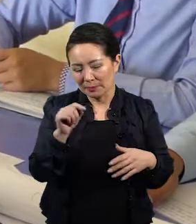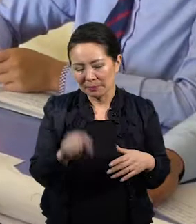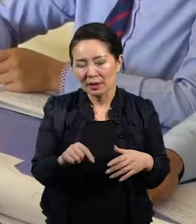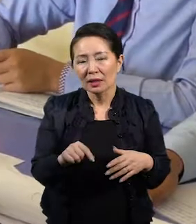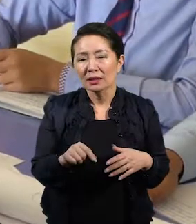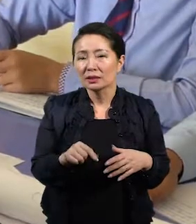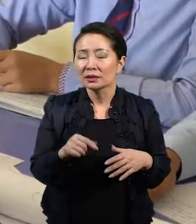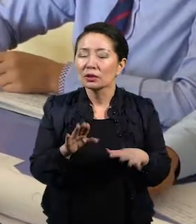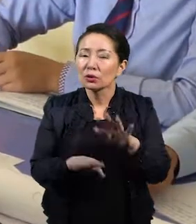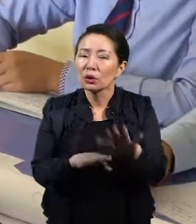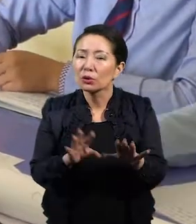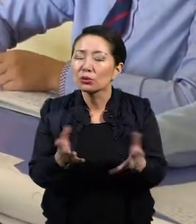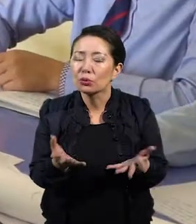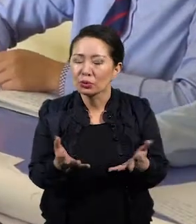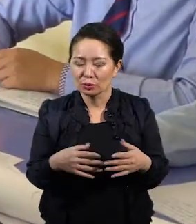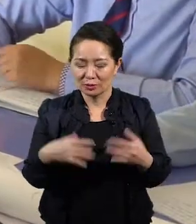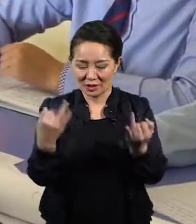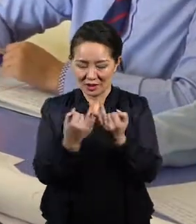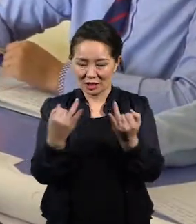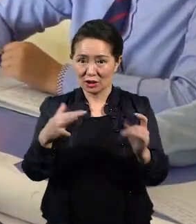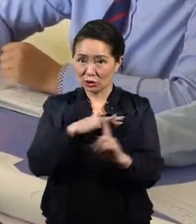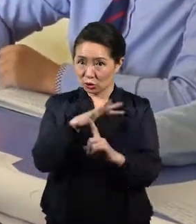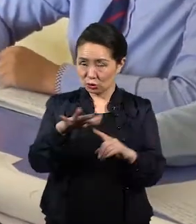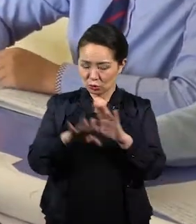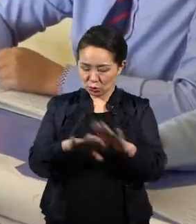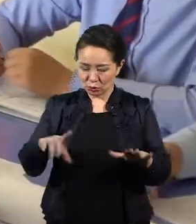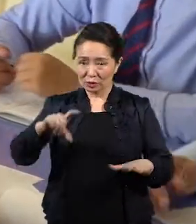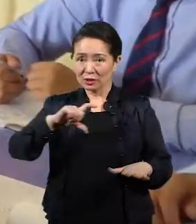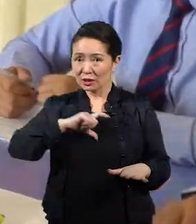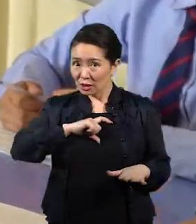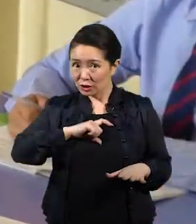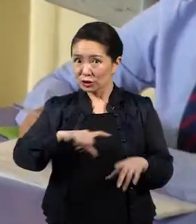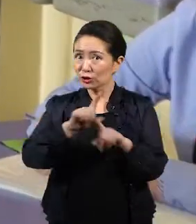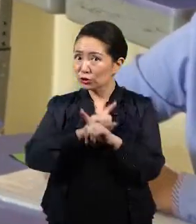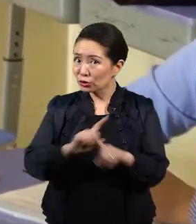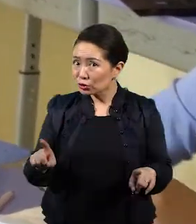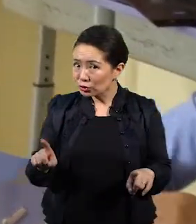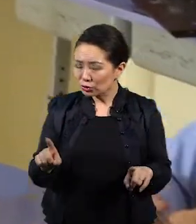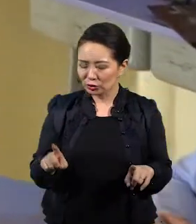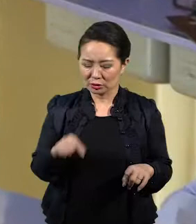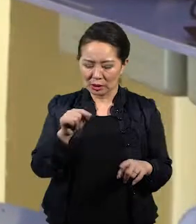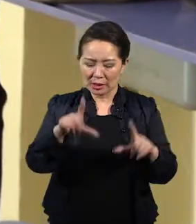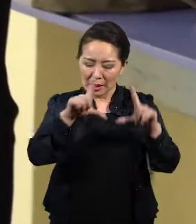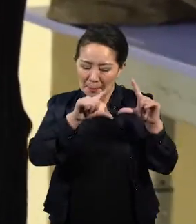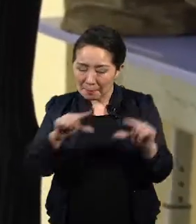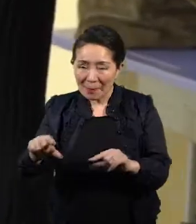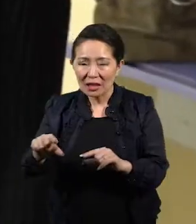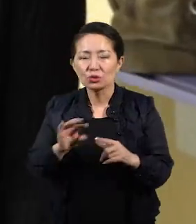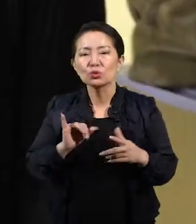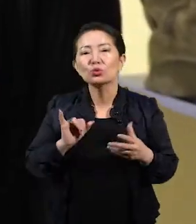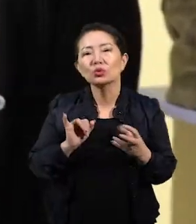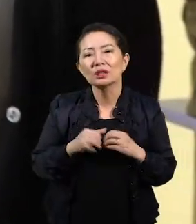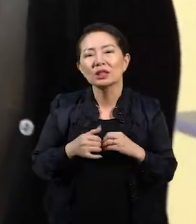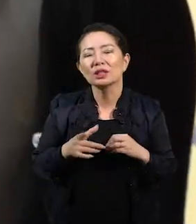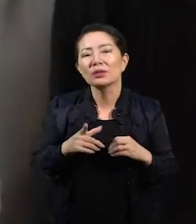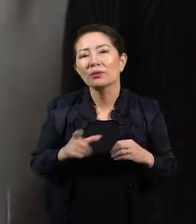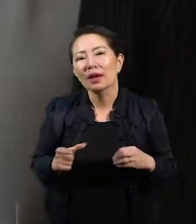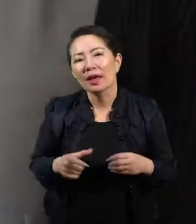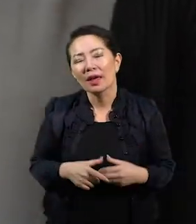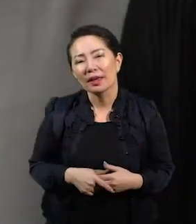гэхлээр энэ захин орчинд хүүхдүүдийн эрх зөрчигдөж байна. Энийг багасгахын тулд юу хийх вэ гэдэг талаар бид